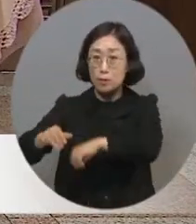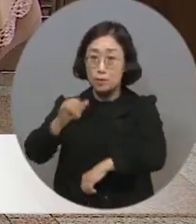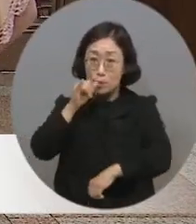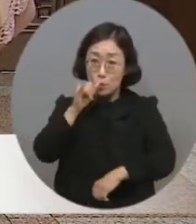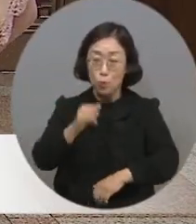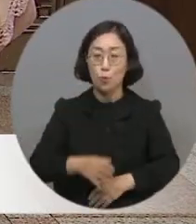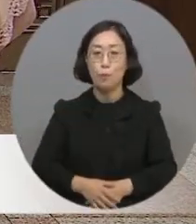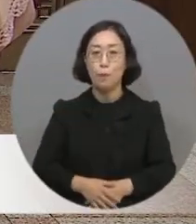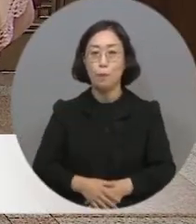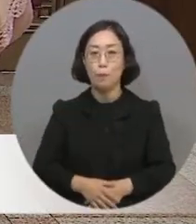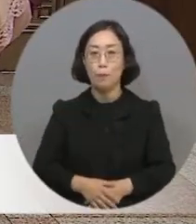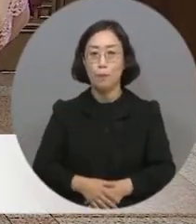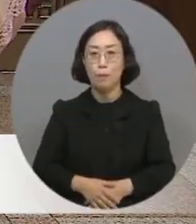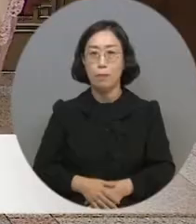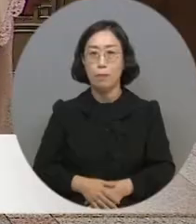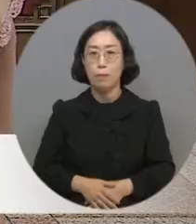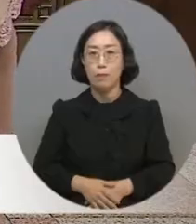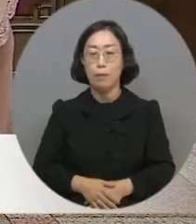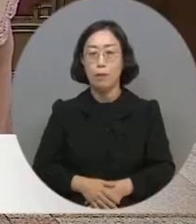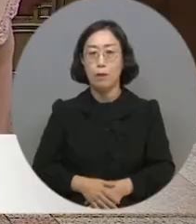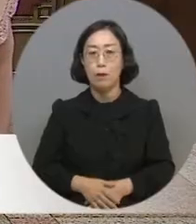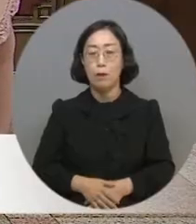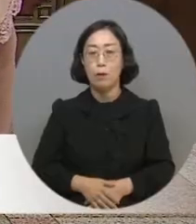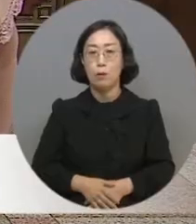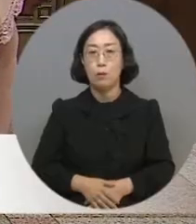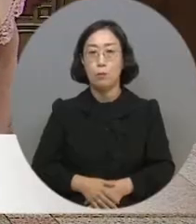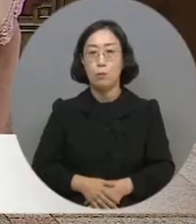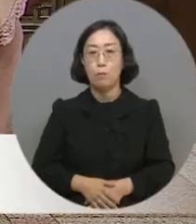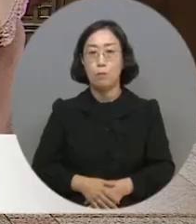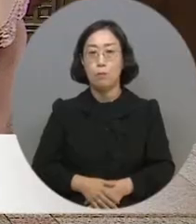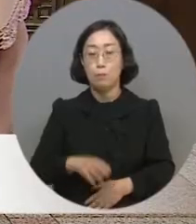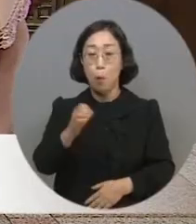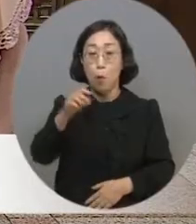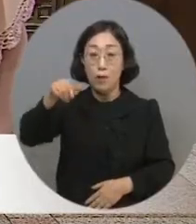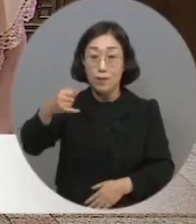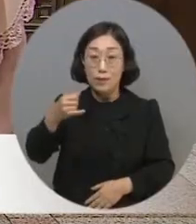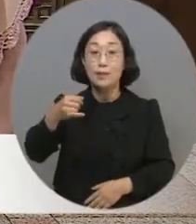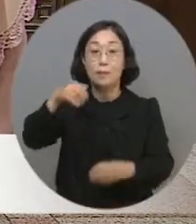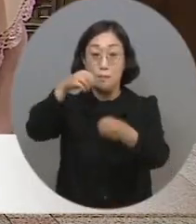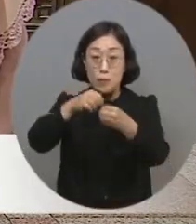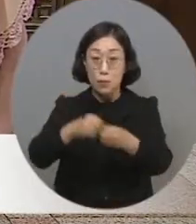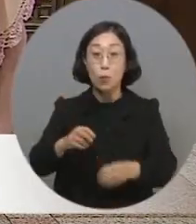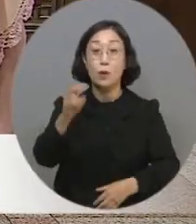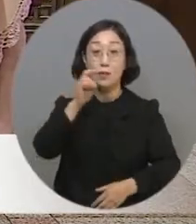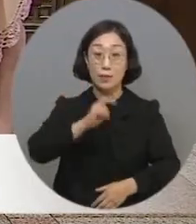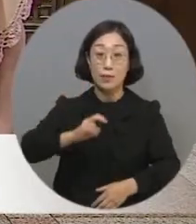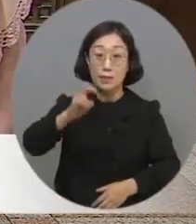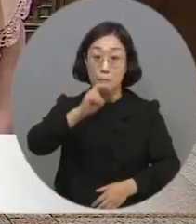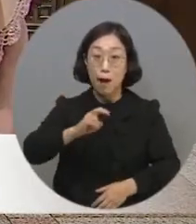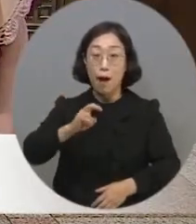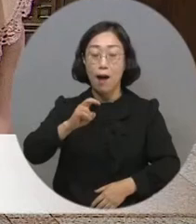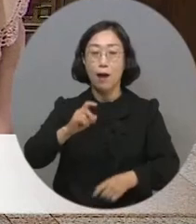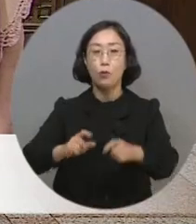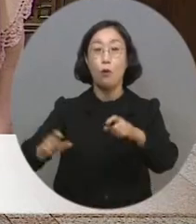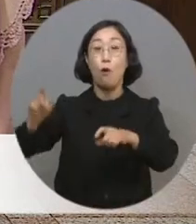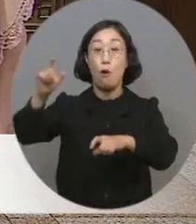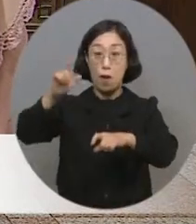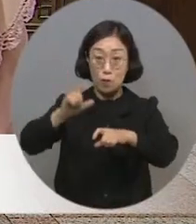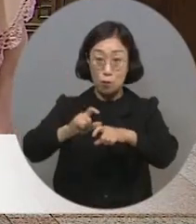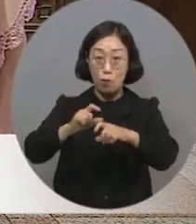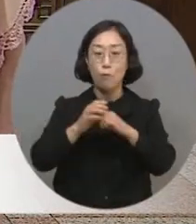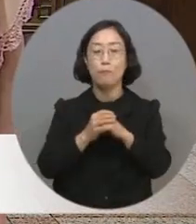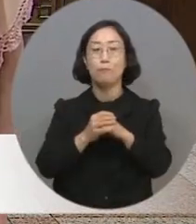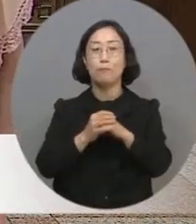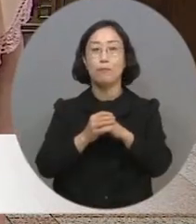and through this, we can show that on this instrument, which is mostly the